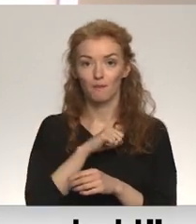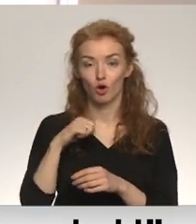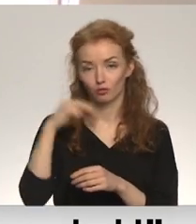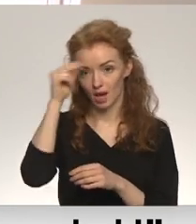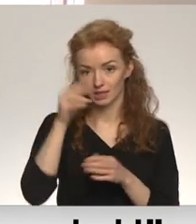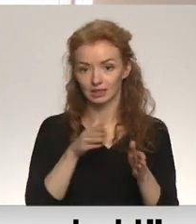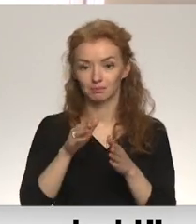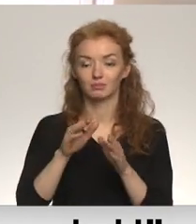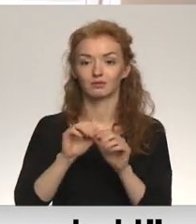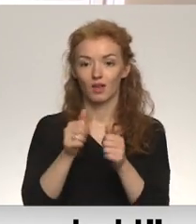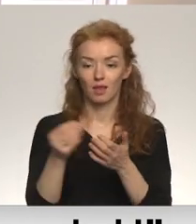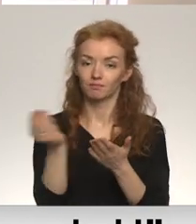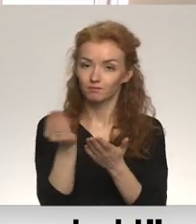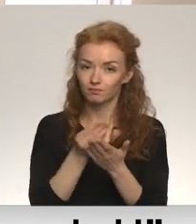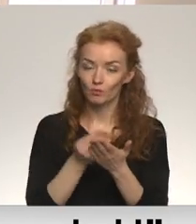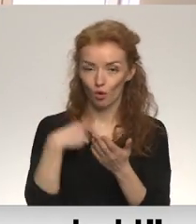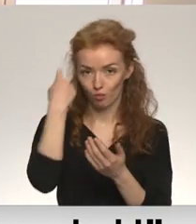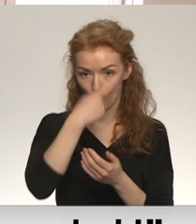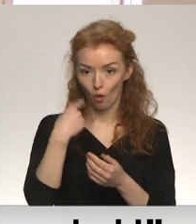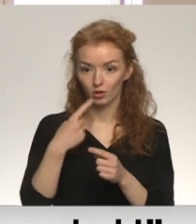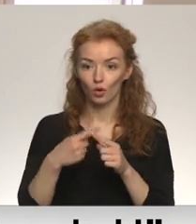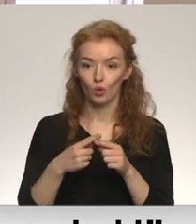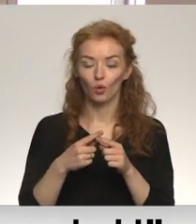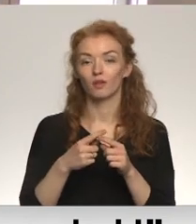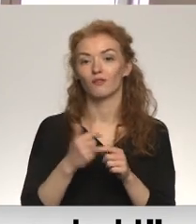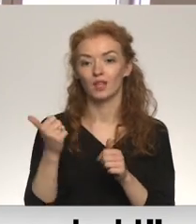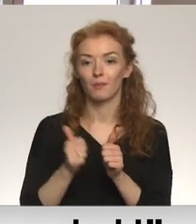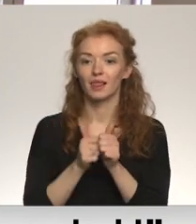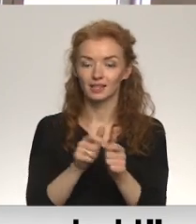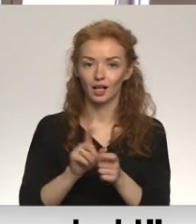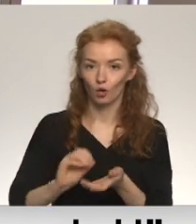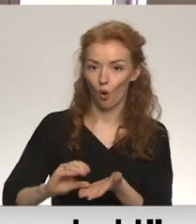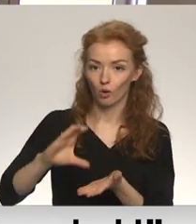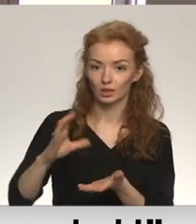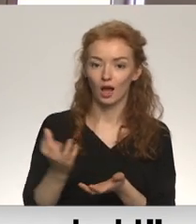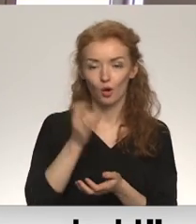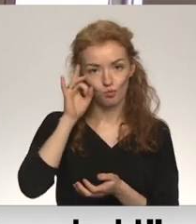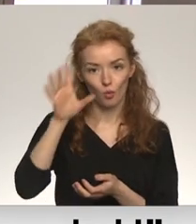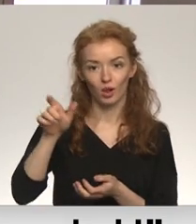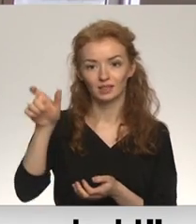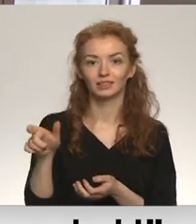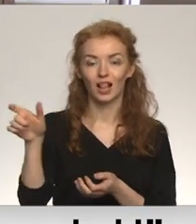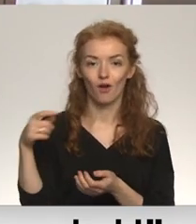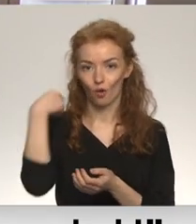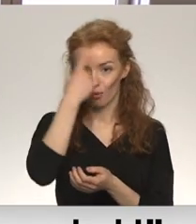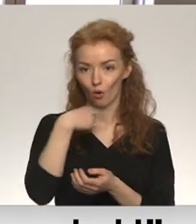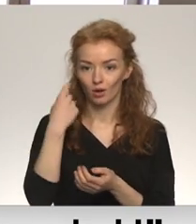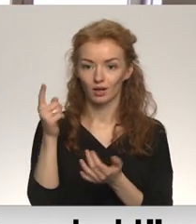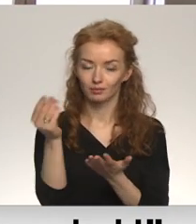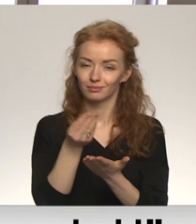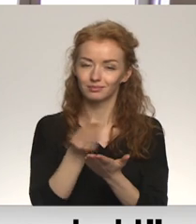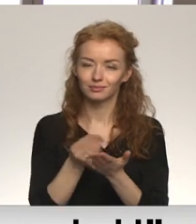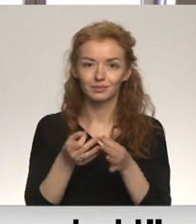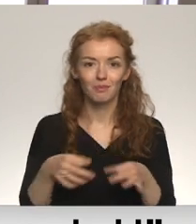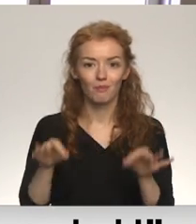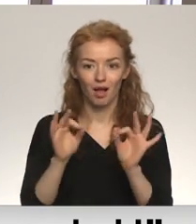portretēšanu. Līdztekus darbam, kas izlikts izstādē, Edmundam līdzi arī kaudzīt ar populāru cilvēku portretiem, kas izstrādāti tik